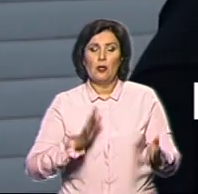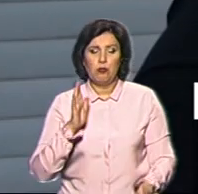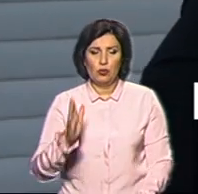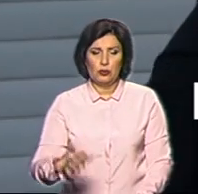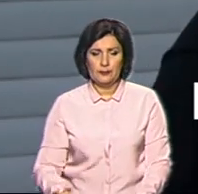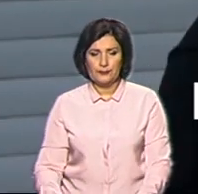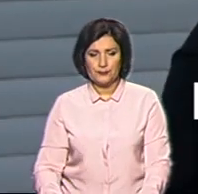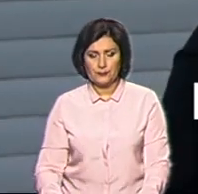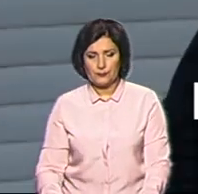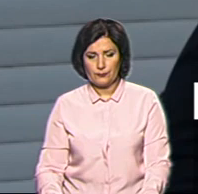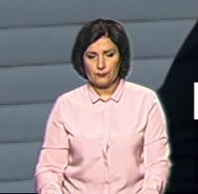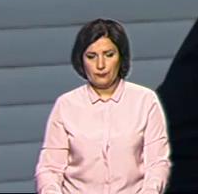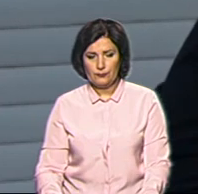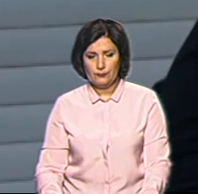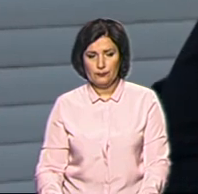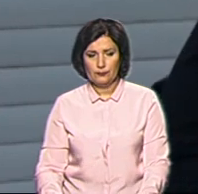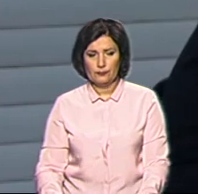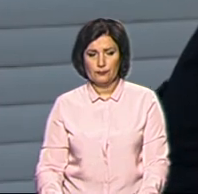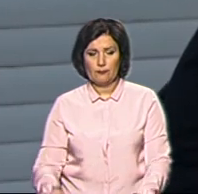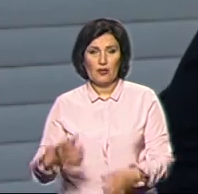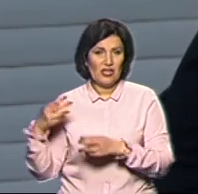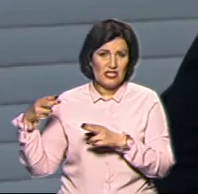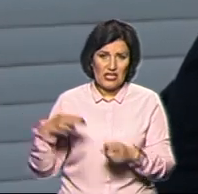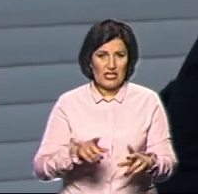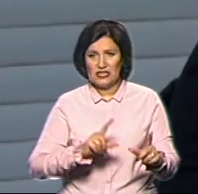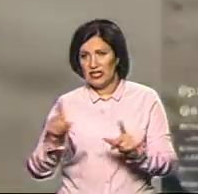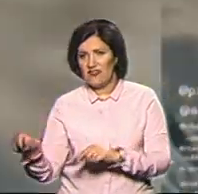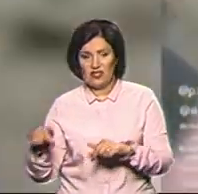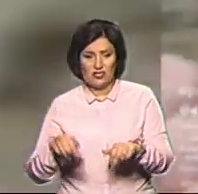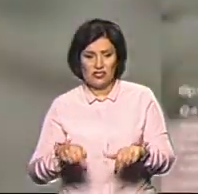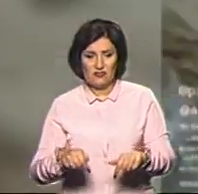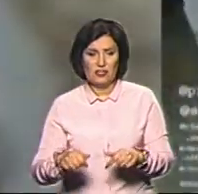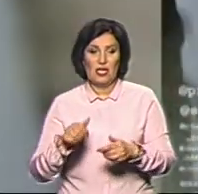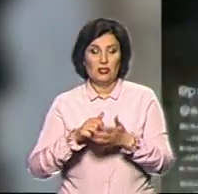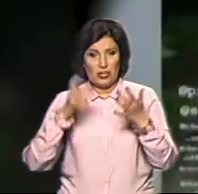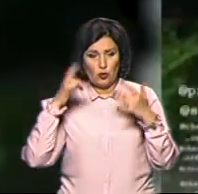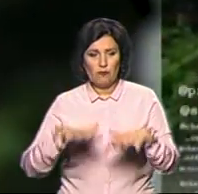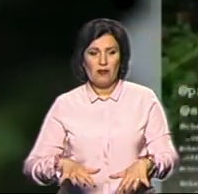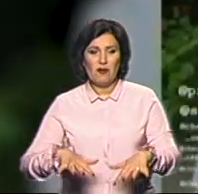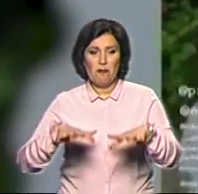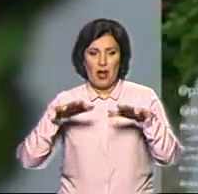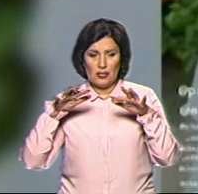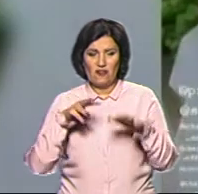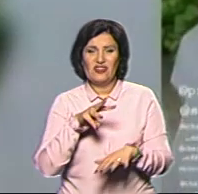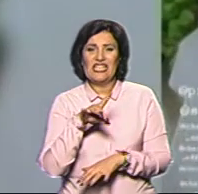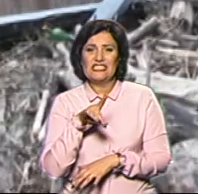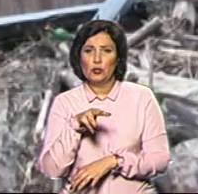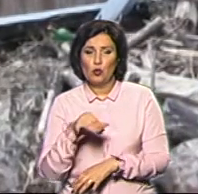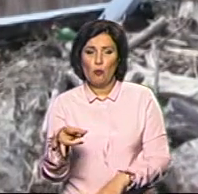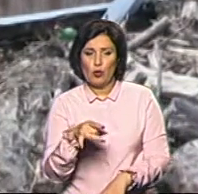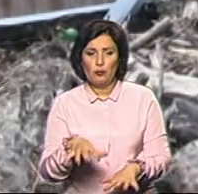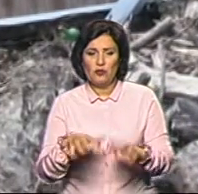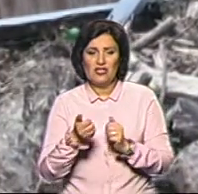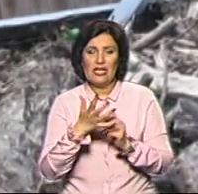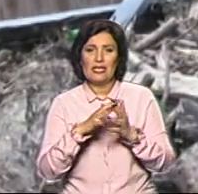вода вже не заїхати, не виїхати. Через раптовий паводок в Кіцманському районі вчора ввечері